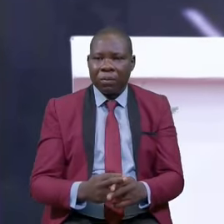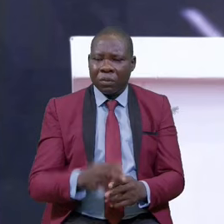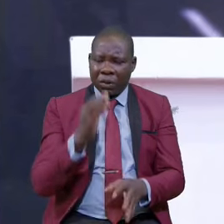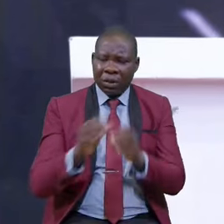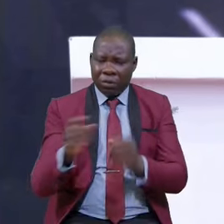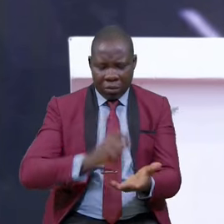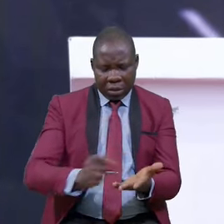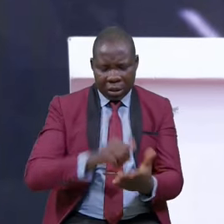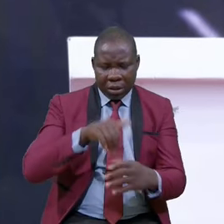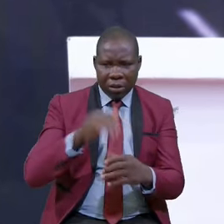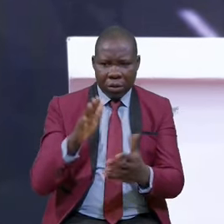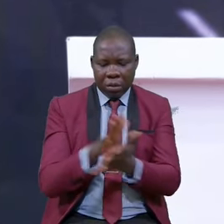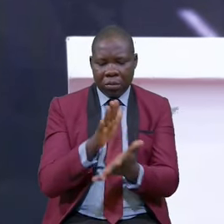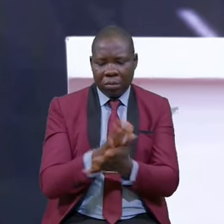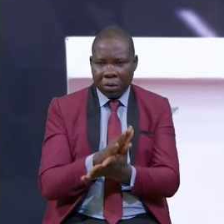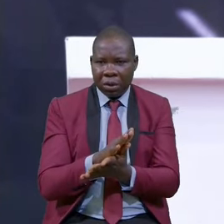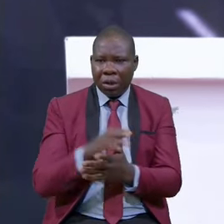particulier,